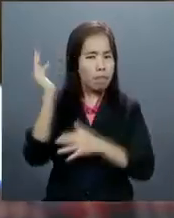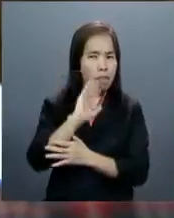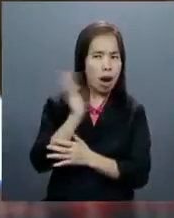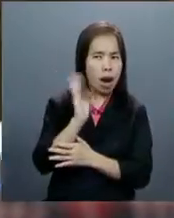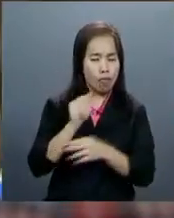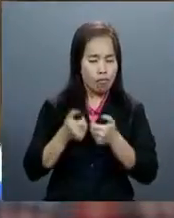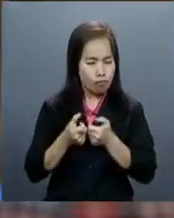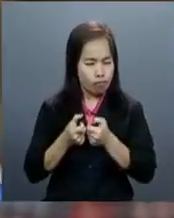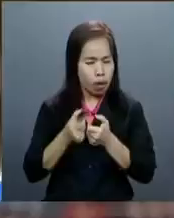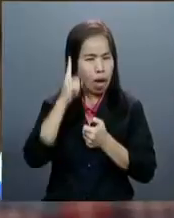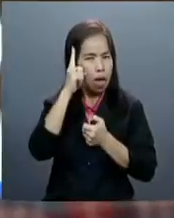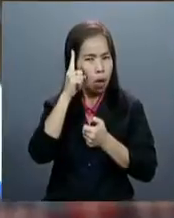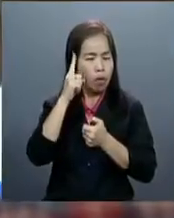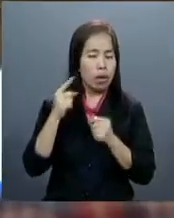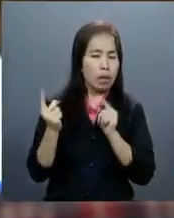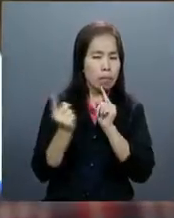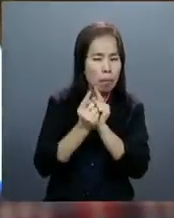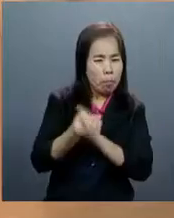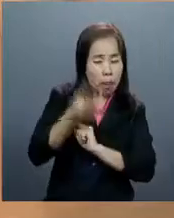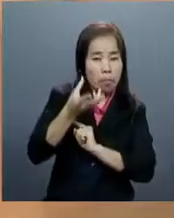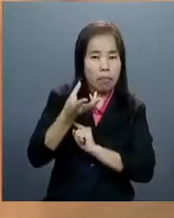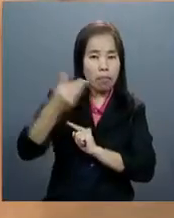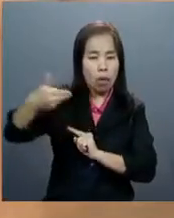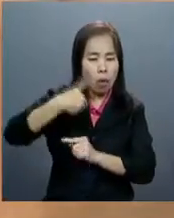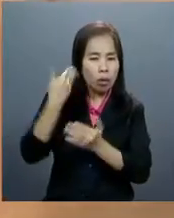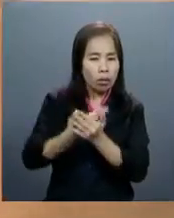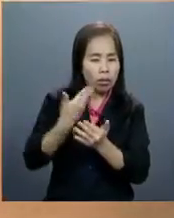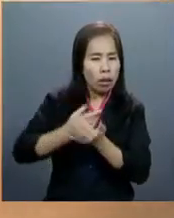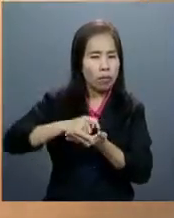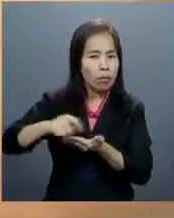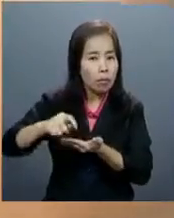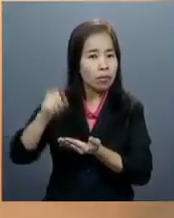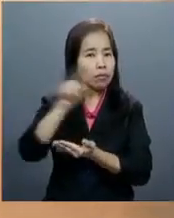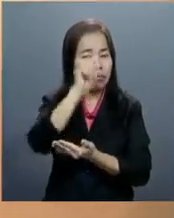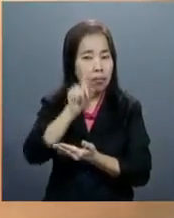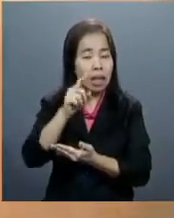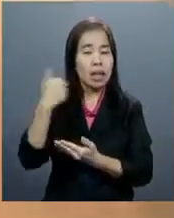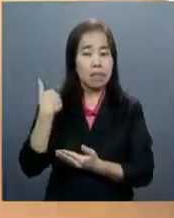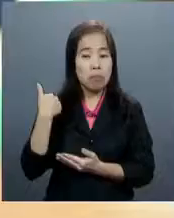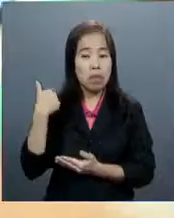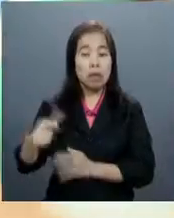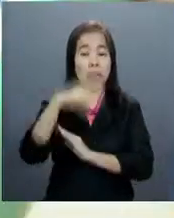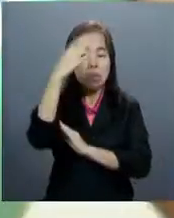หน้ารู้จักกันไม่นานแต่เรียกร้องให้มีการโอนเงินขณะที่บางครั้งมิจฉาชีพอาจจะเป็นชาวต่างชาติ